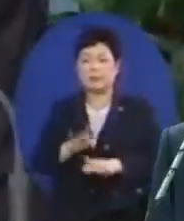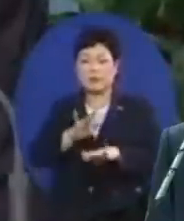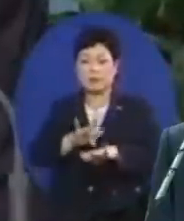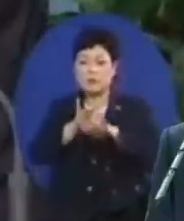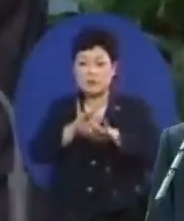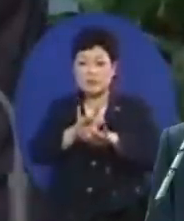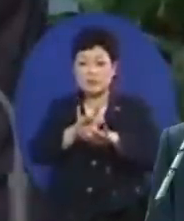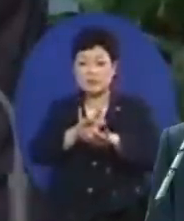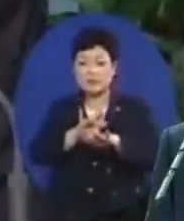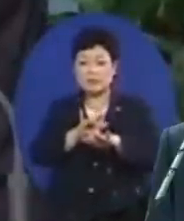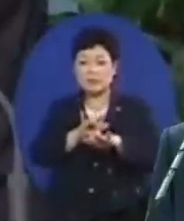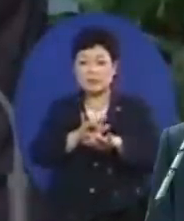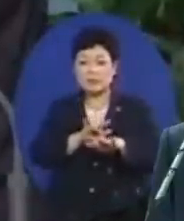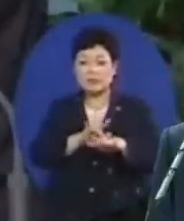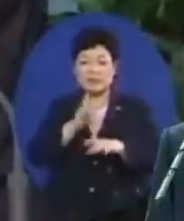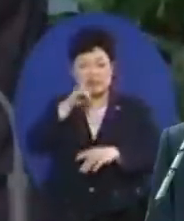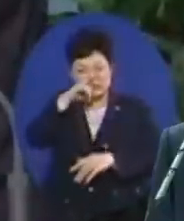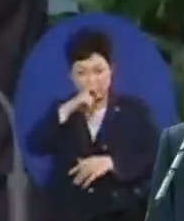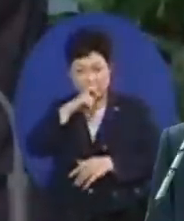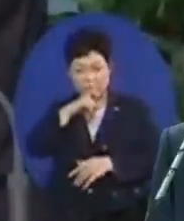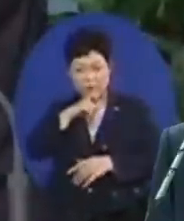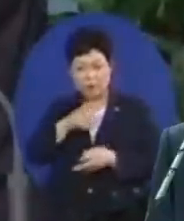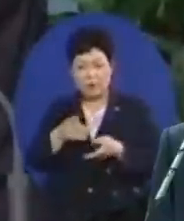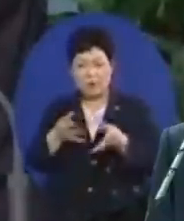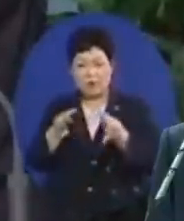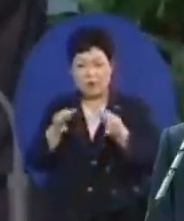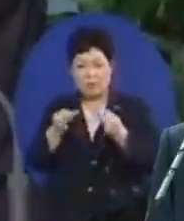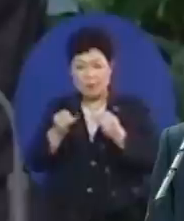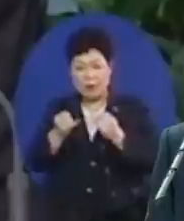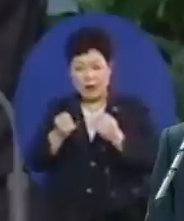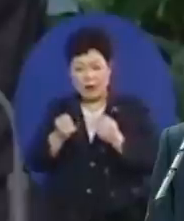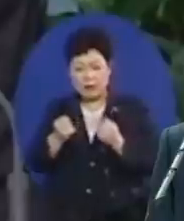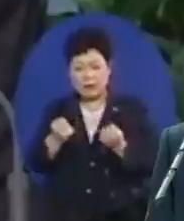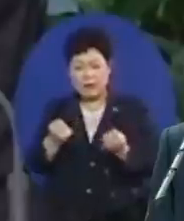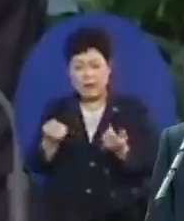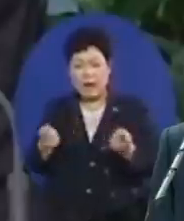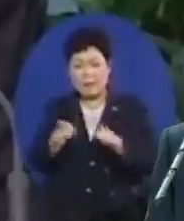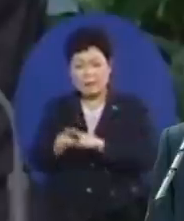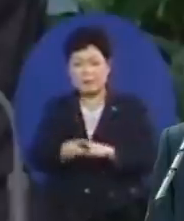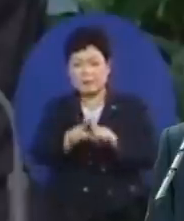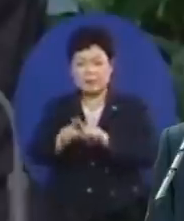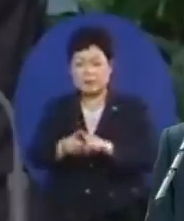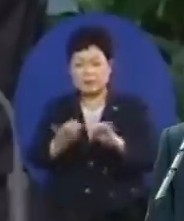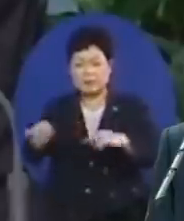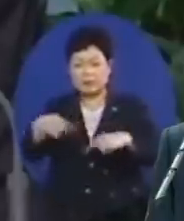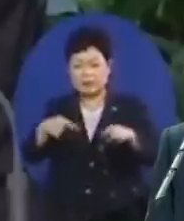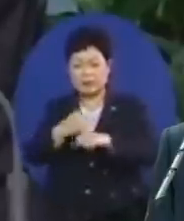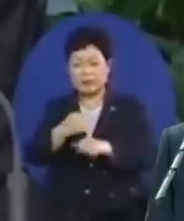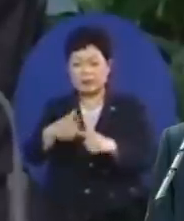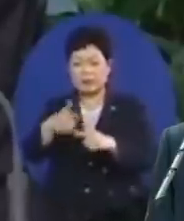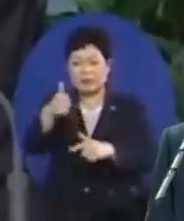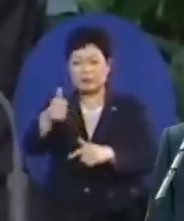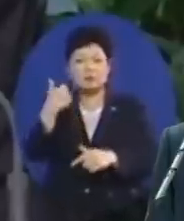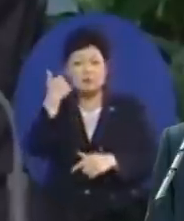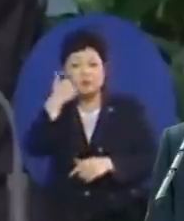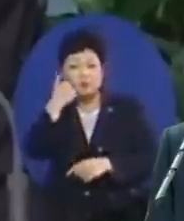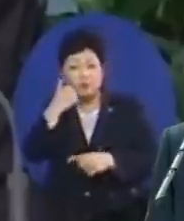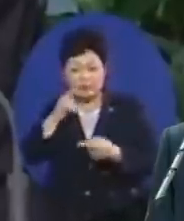귀신은 더럽고 많은 수가 함께 거하기도 하며 사람을 지배하고 예수님이